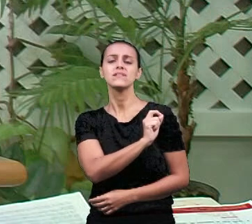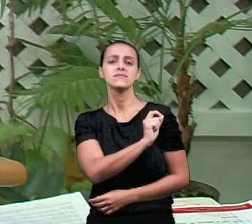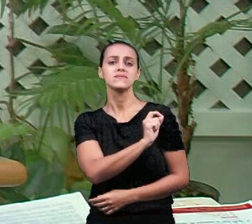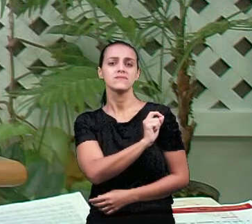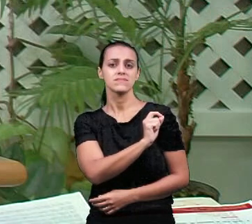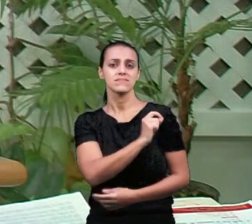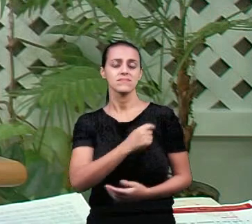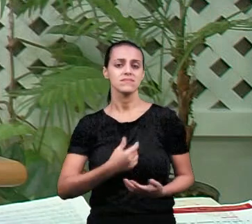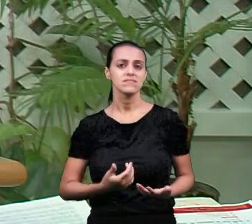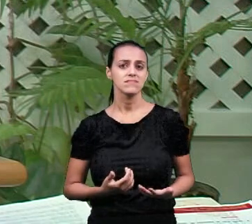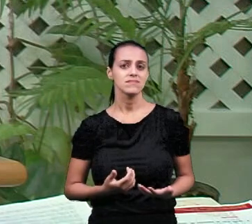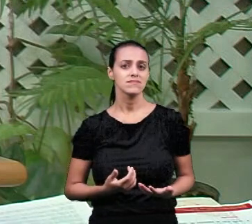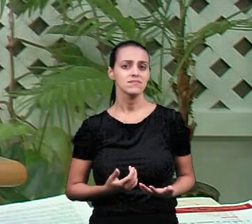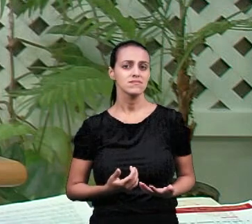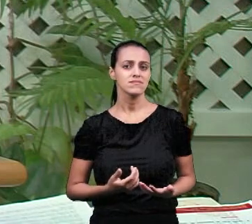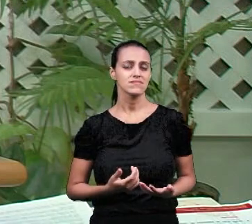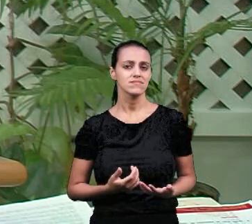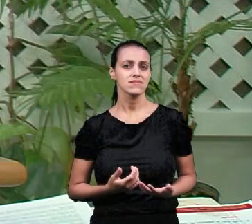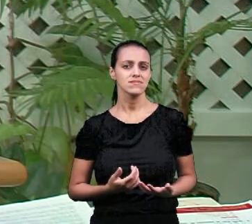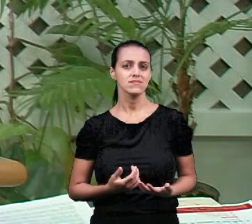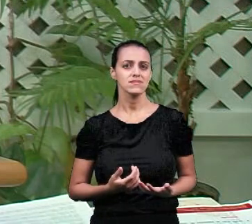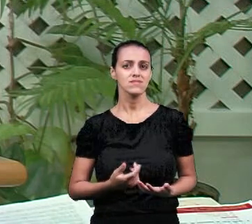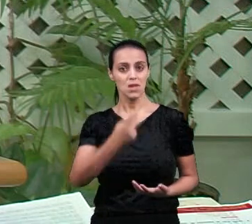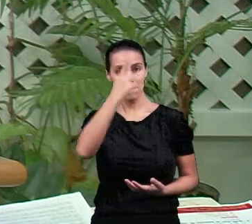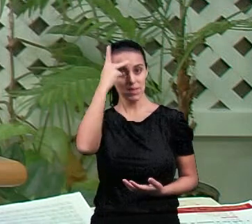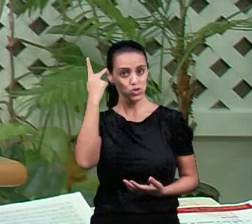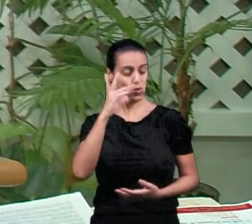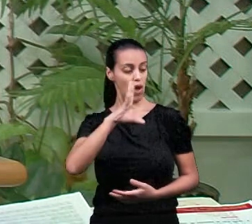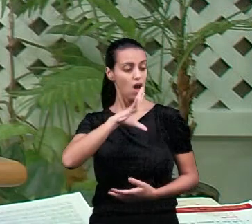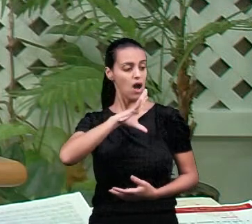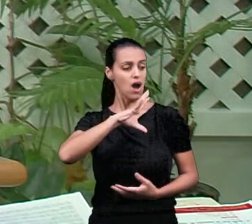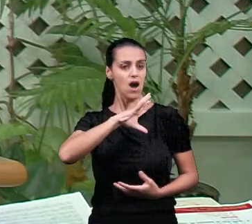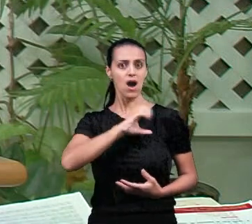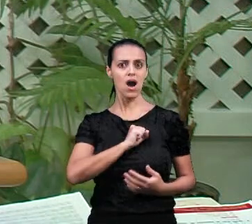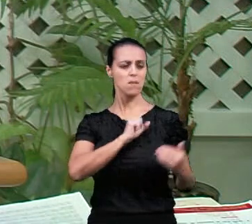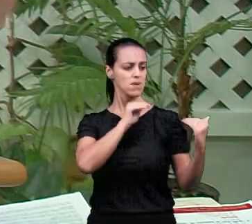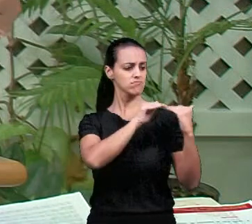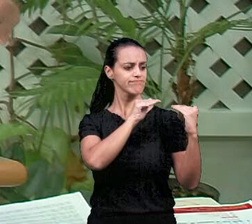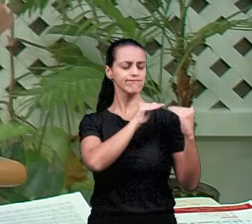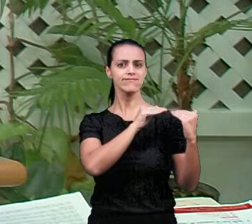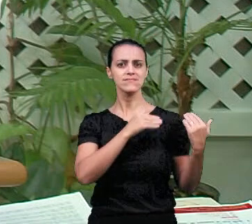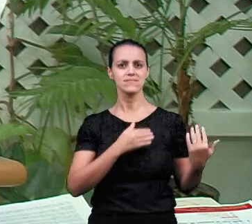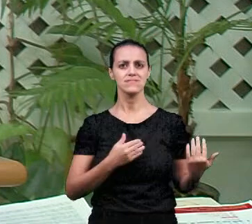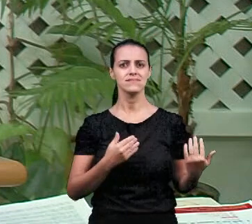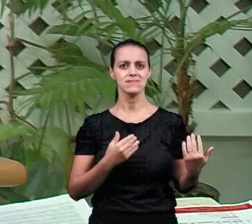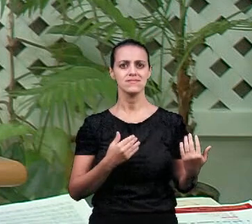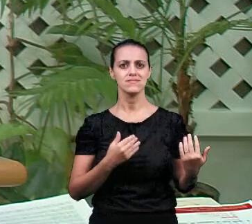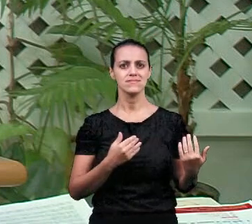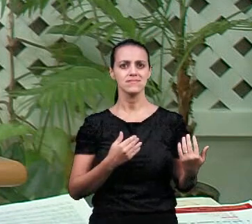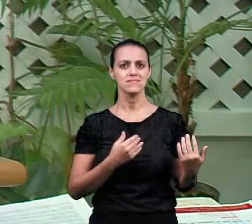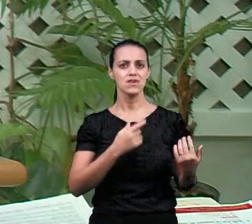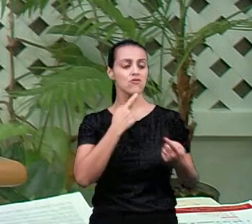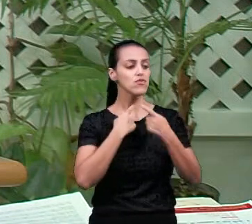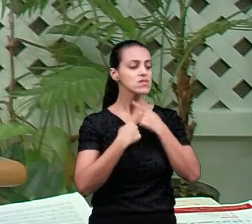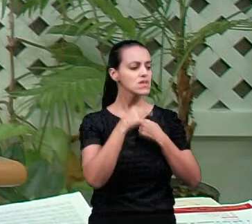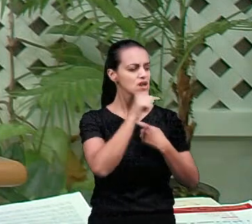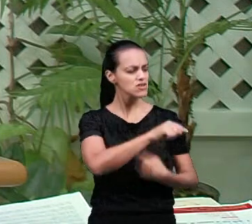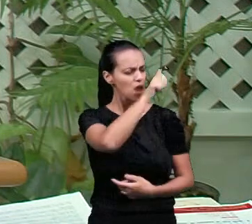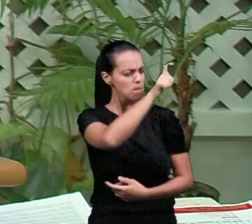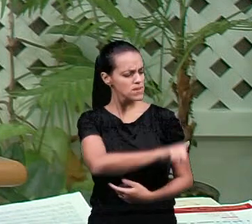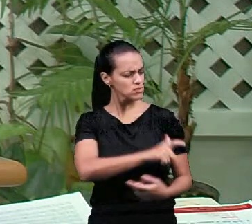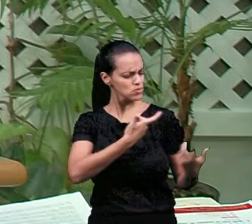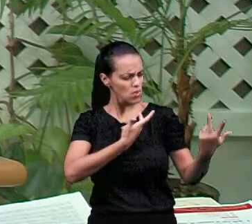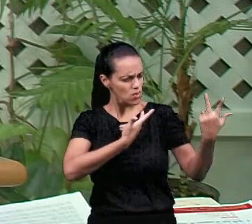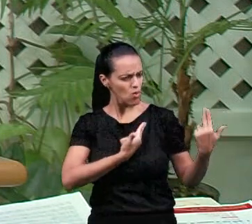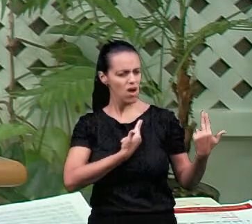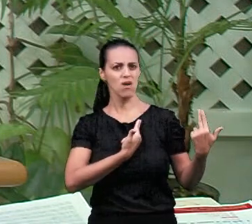prochain, le prochain était quelqu'un qu'il aimait comme lui. Donc, qu'il avait tout le souhait que cette personne